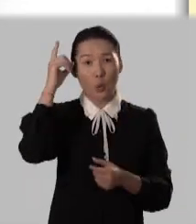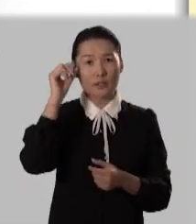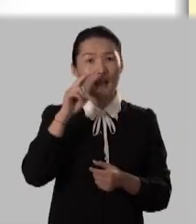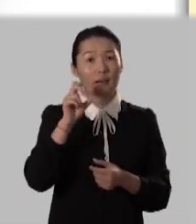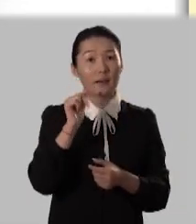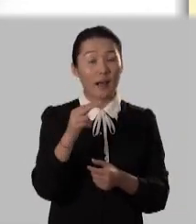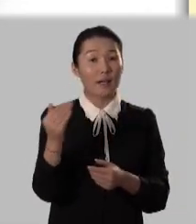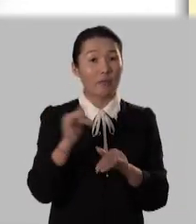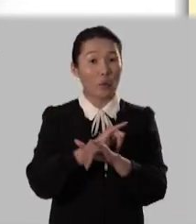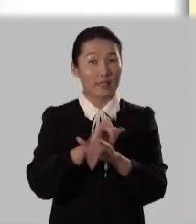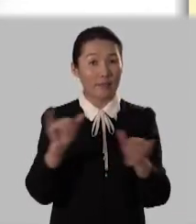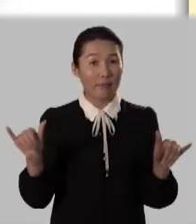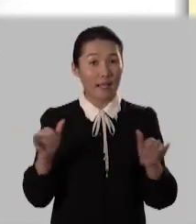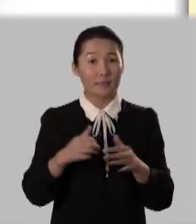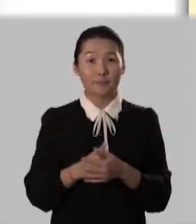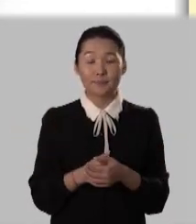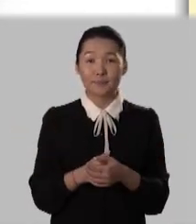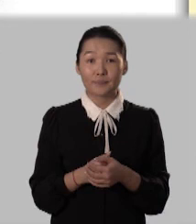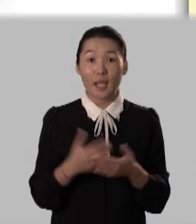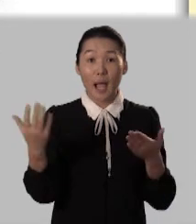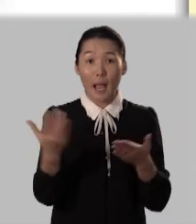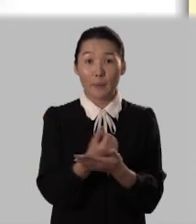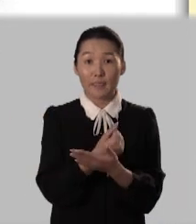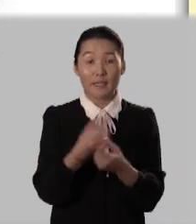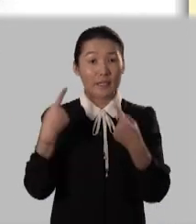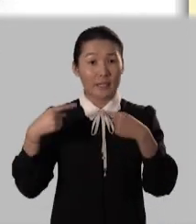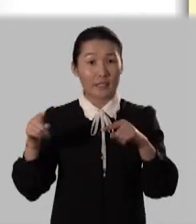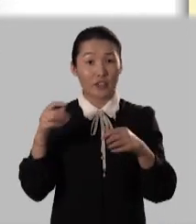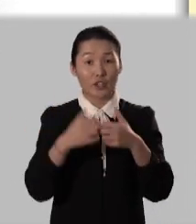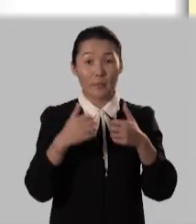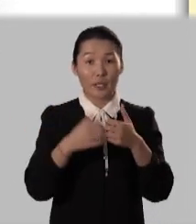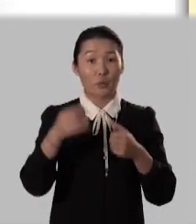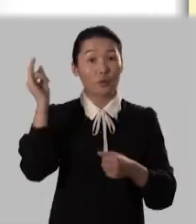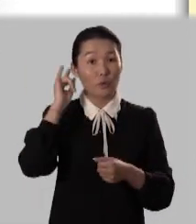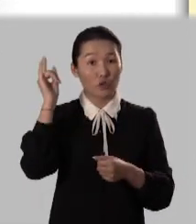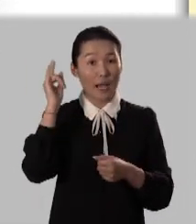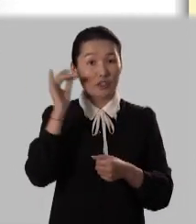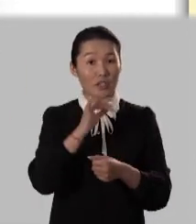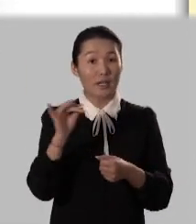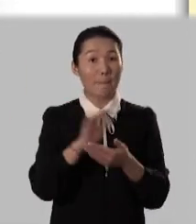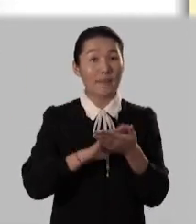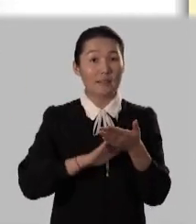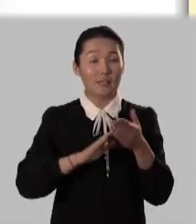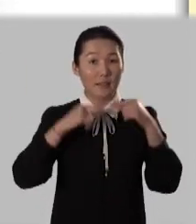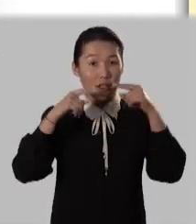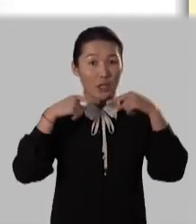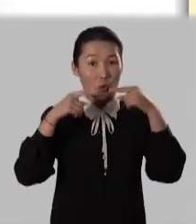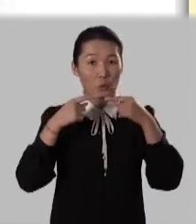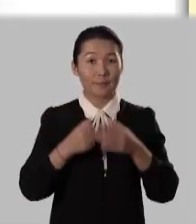развивать определили различия между звучащий и письменной речью